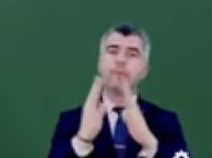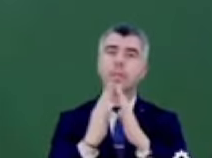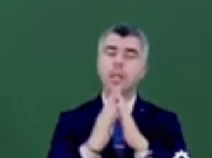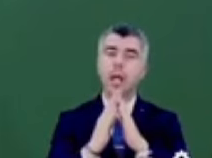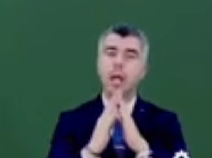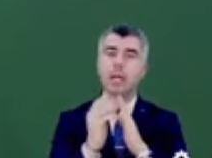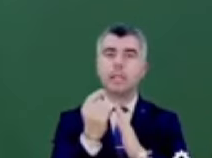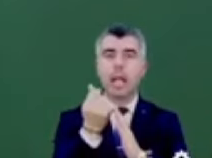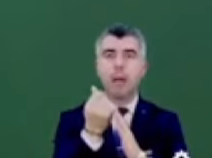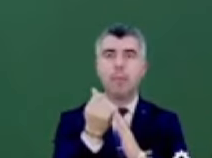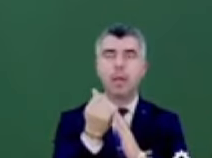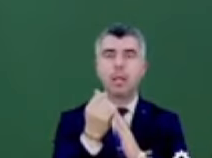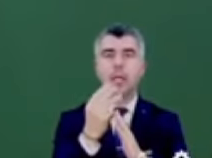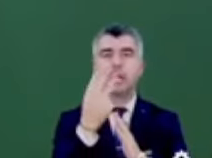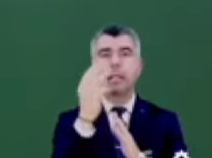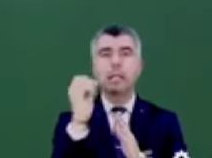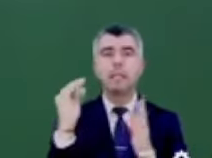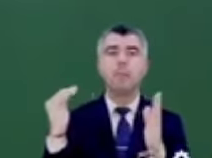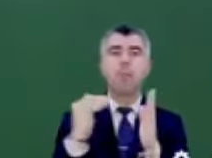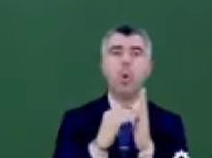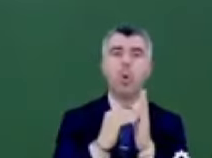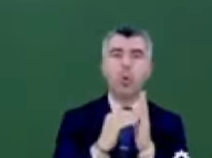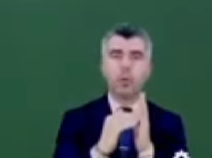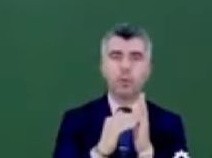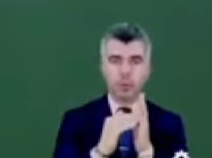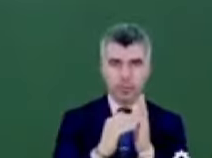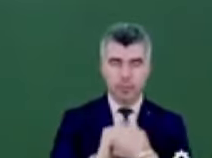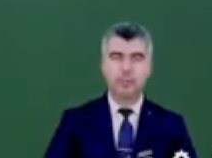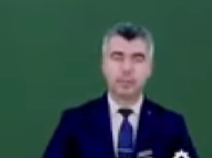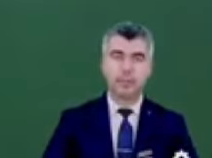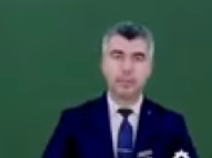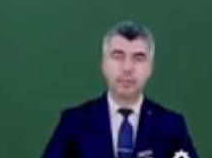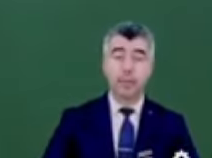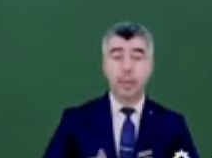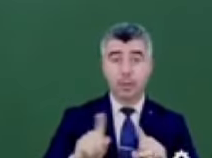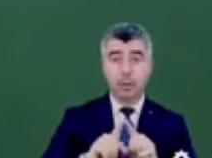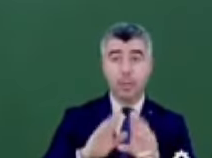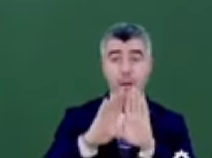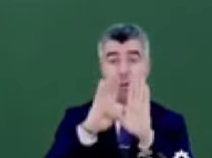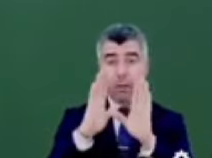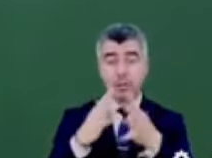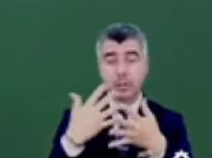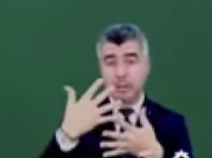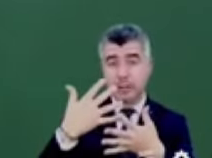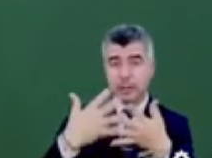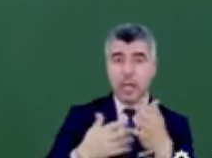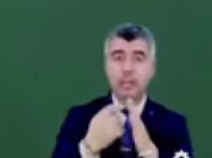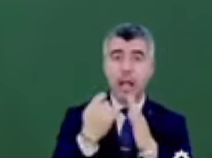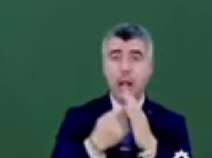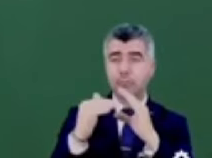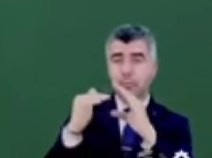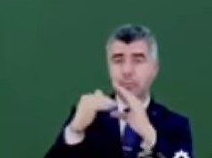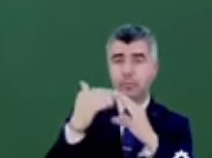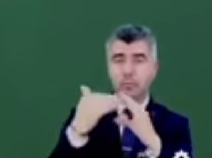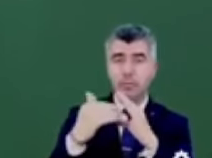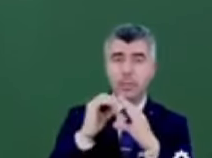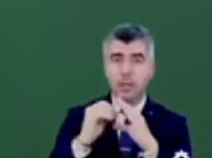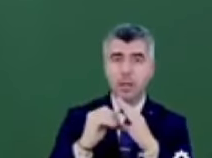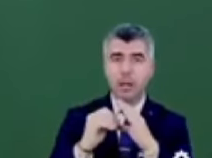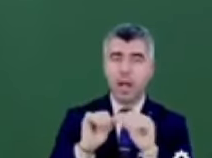كلفته 300 ال درهم بمعنى الحصه الكبيره جدا من هذه الطلبات